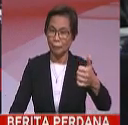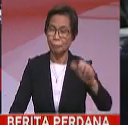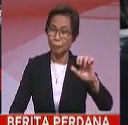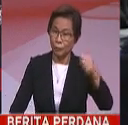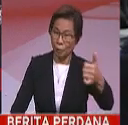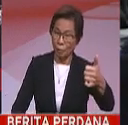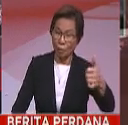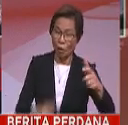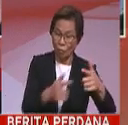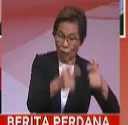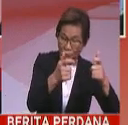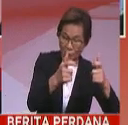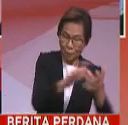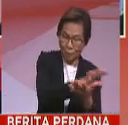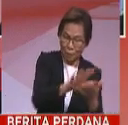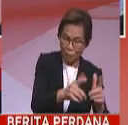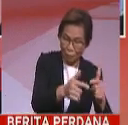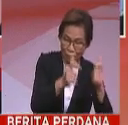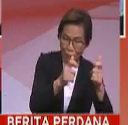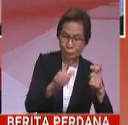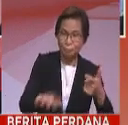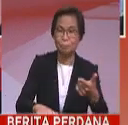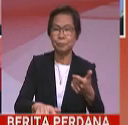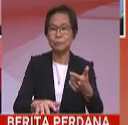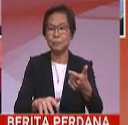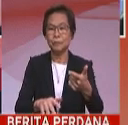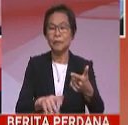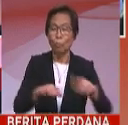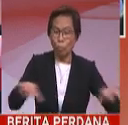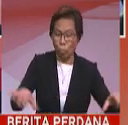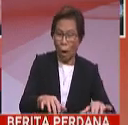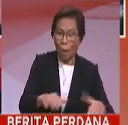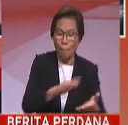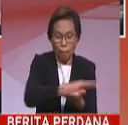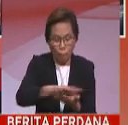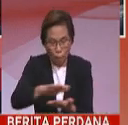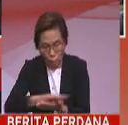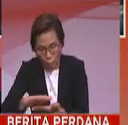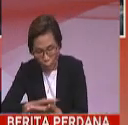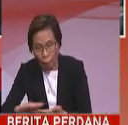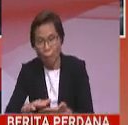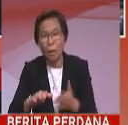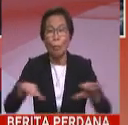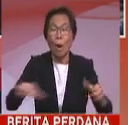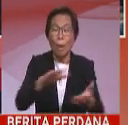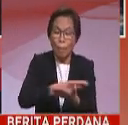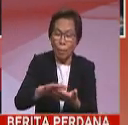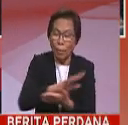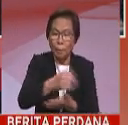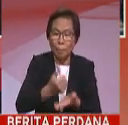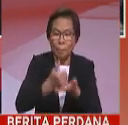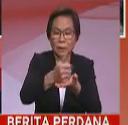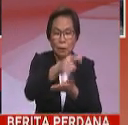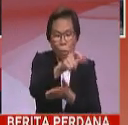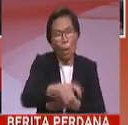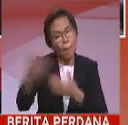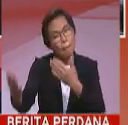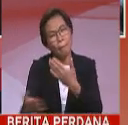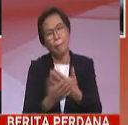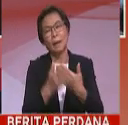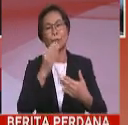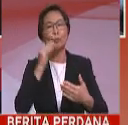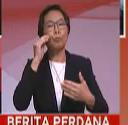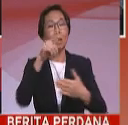Yang pertama yang serta-merta iaitu untuk melaksanakan pembersihan dan membantu mangsa kembali ke